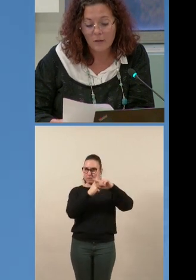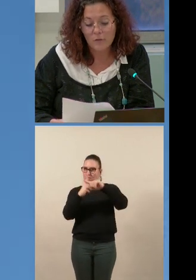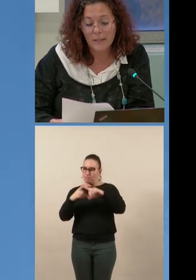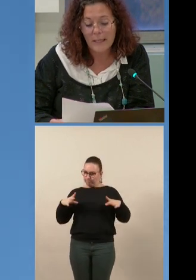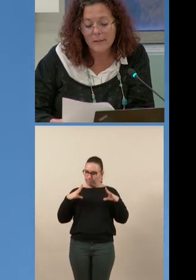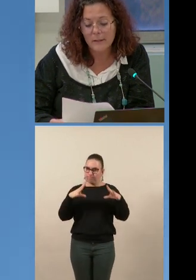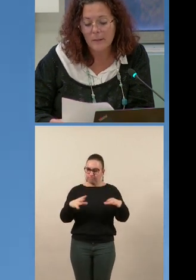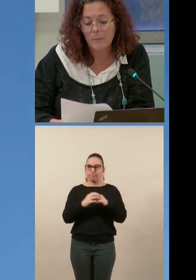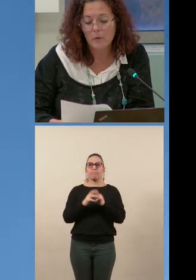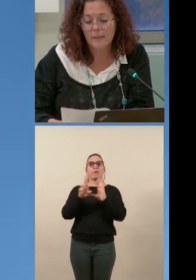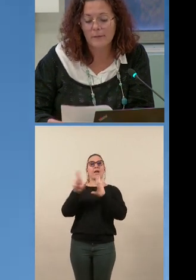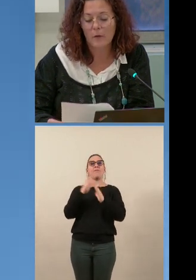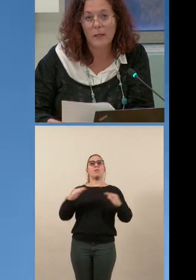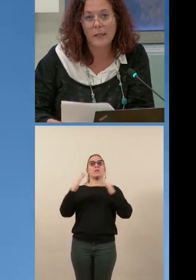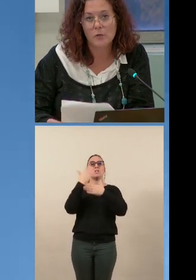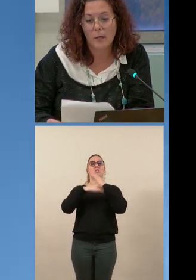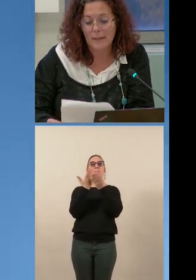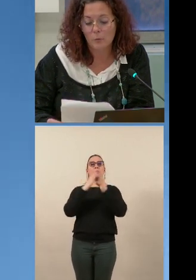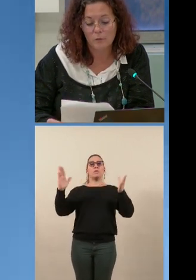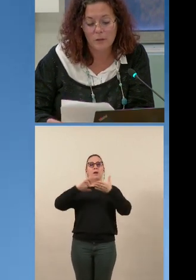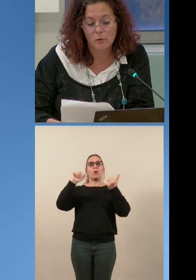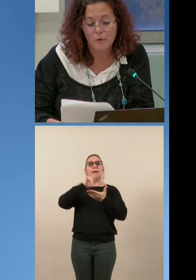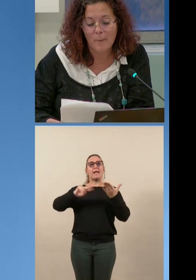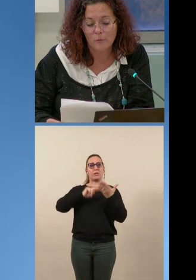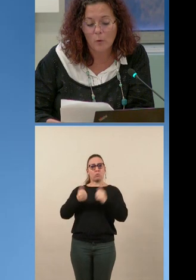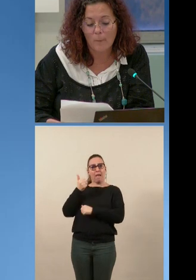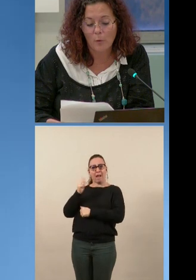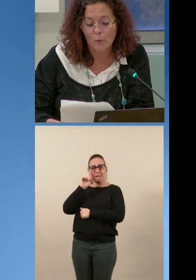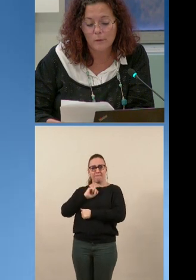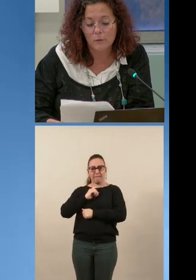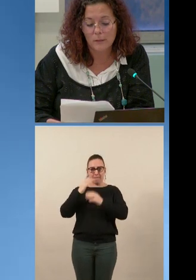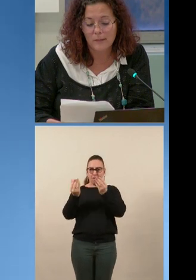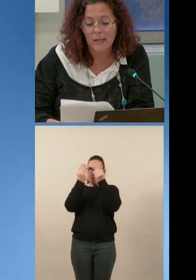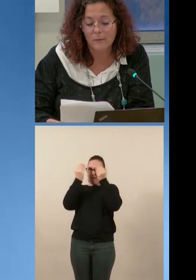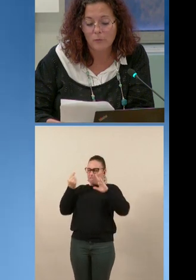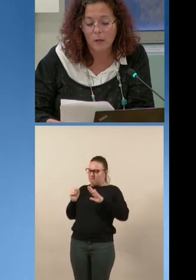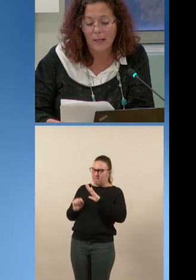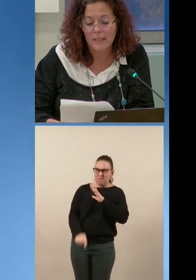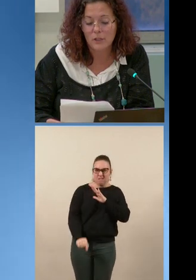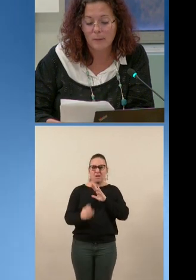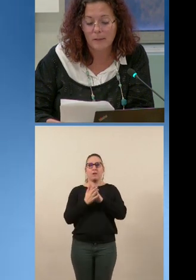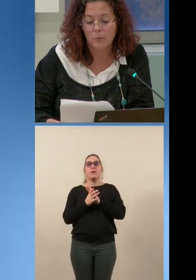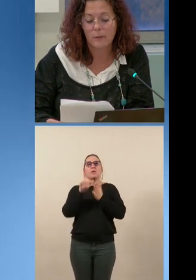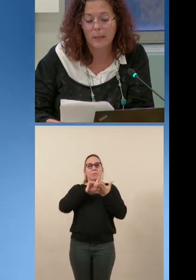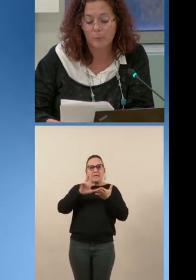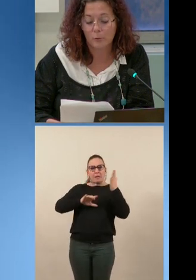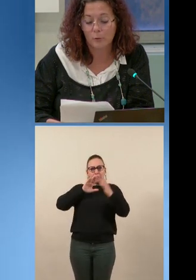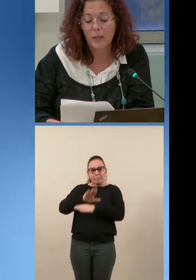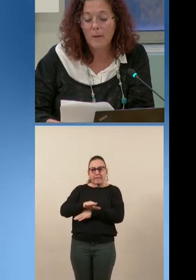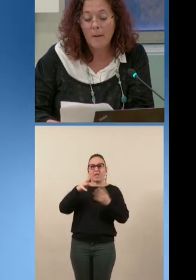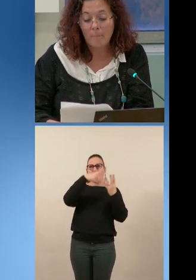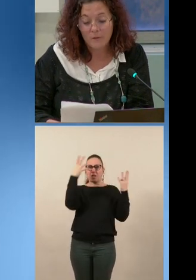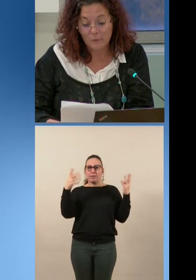référente égalité de la bibliothèque des relais lectures a suivi une formation approfondie sur les littératures lgbtqia